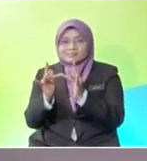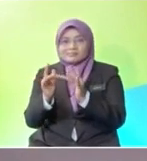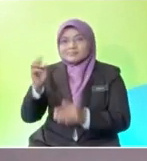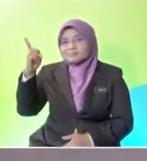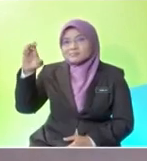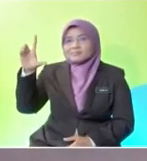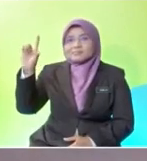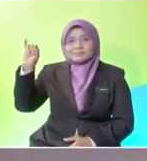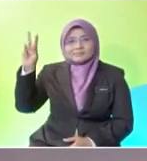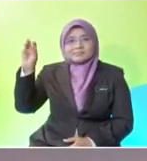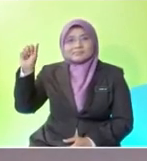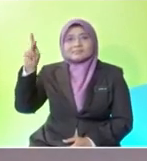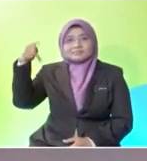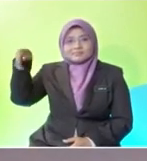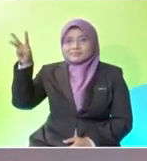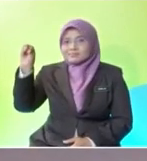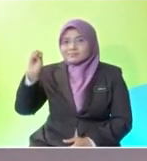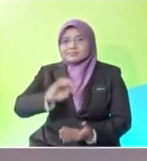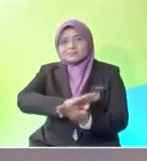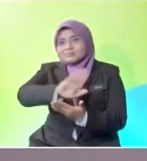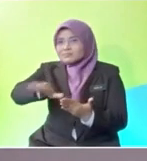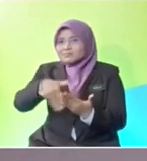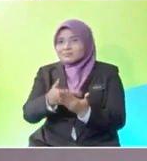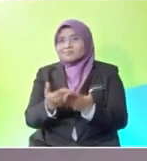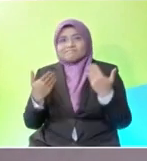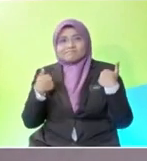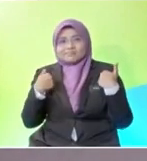delima TM semua terdapat di situ